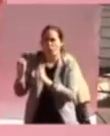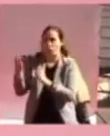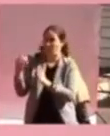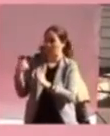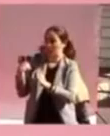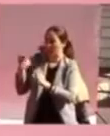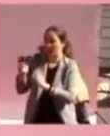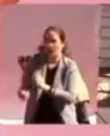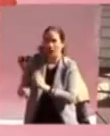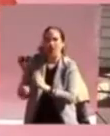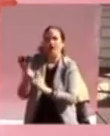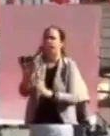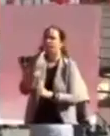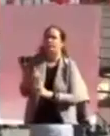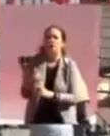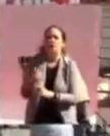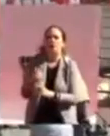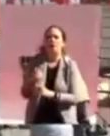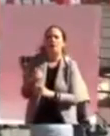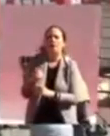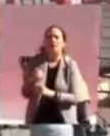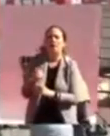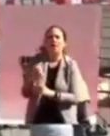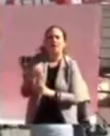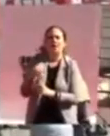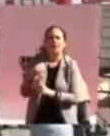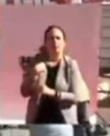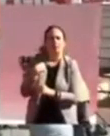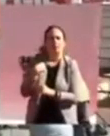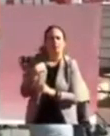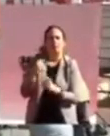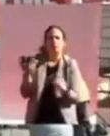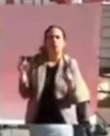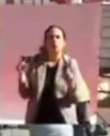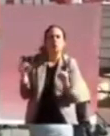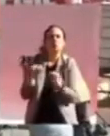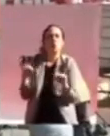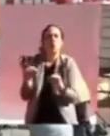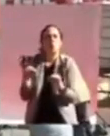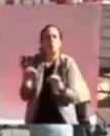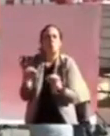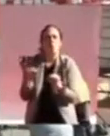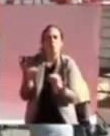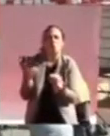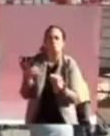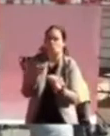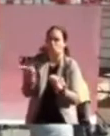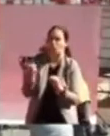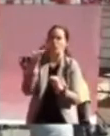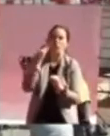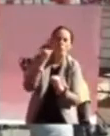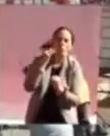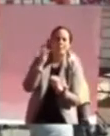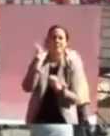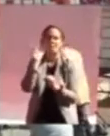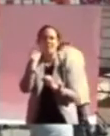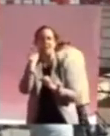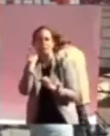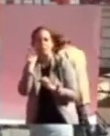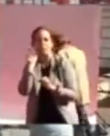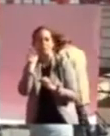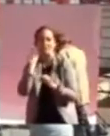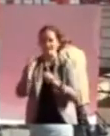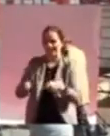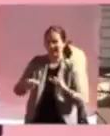dice che tu non puoi mettere sul set sulle donne e gli uomini del servizio sanitario nazionale più di quello che spende vi nel